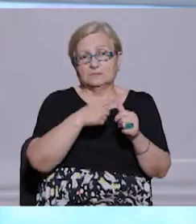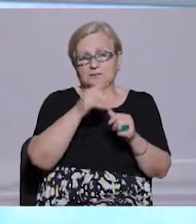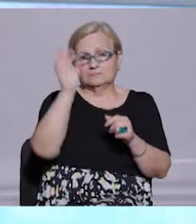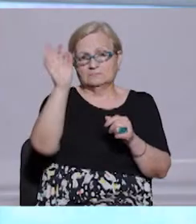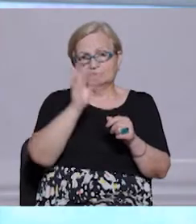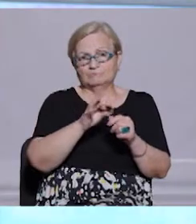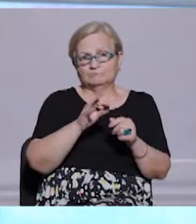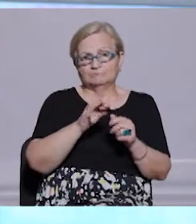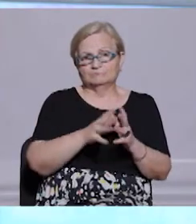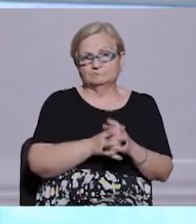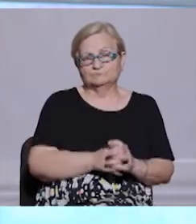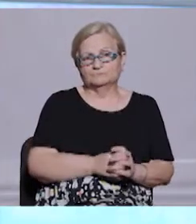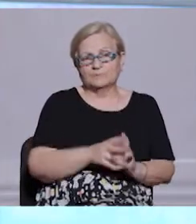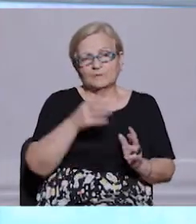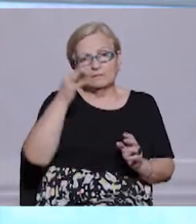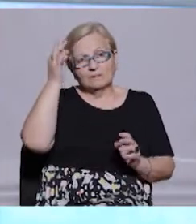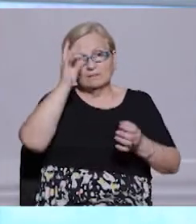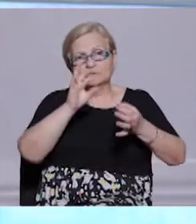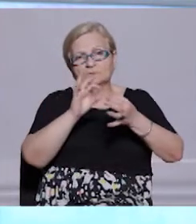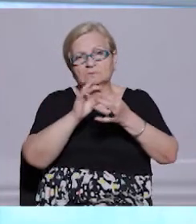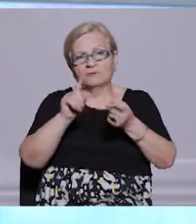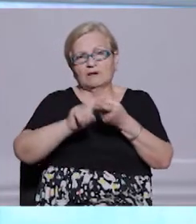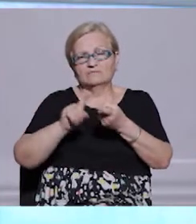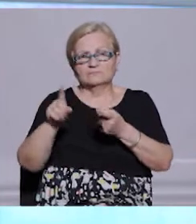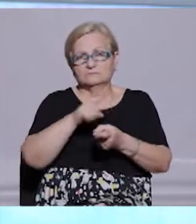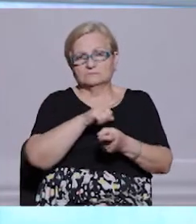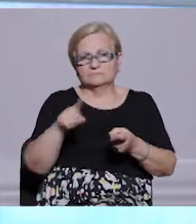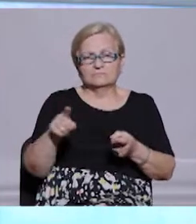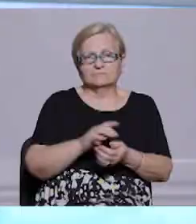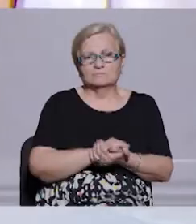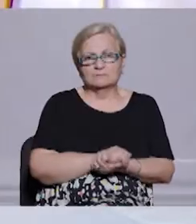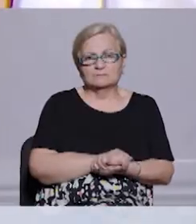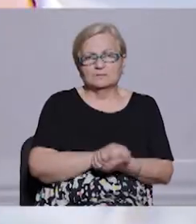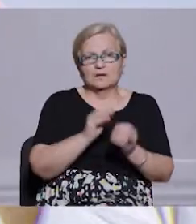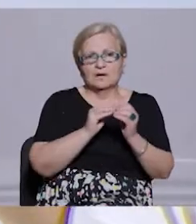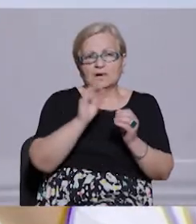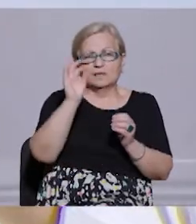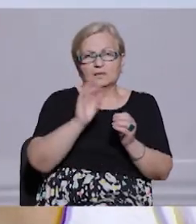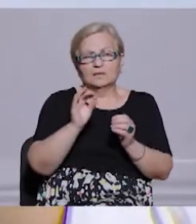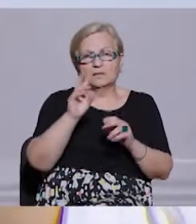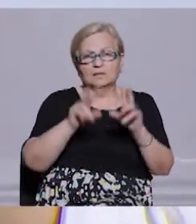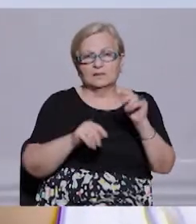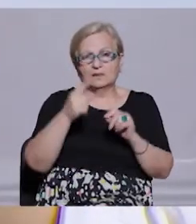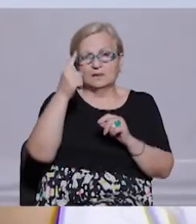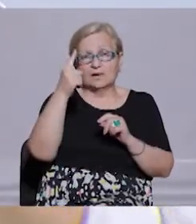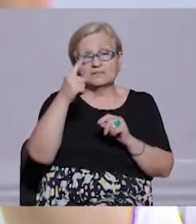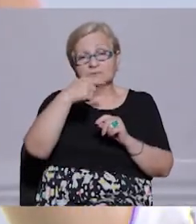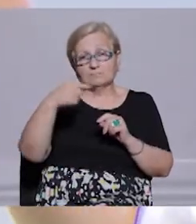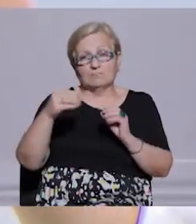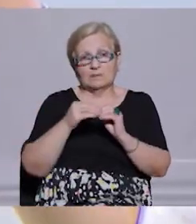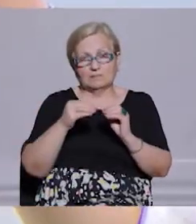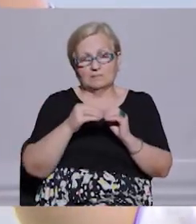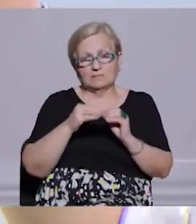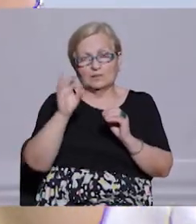ახლა შევიხსენოთ კავშირი პროცენტს წილადსა და 10 წილად შორის. 10% ნიშნავს 1 მიათედ,